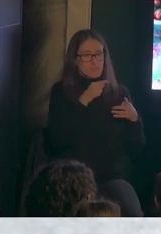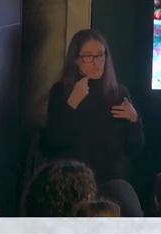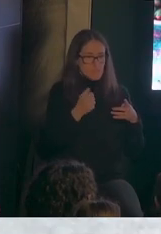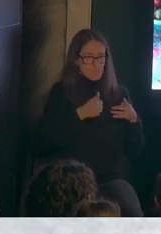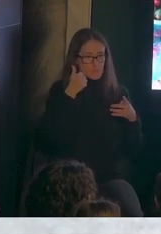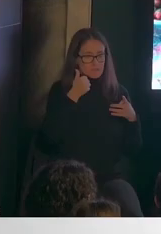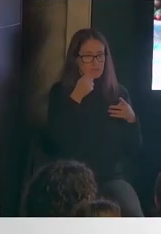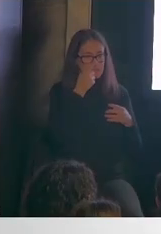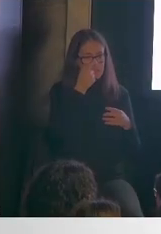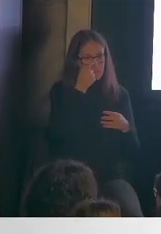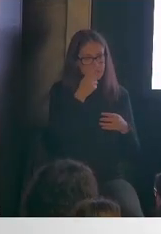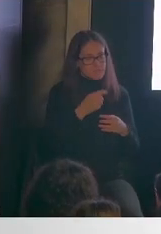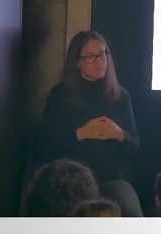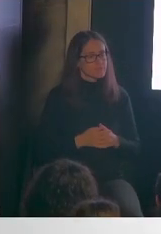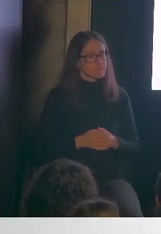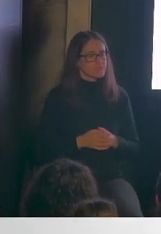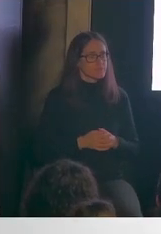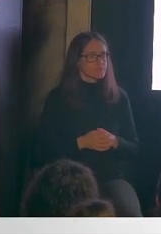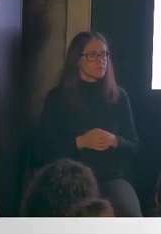xocolata.